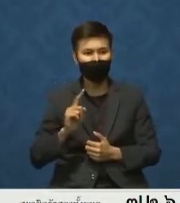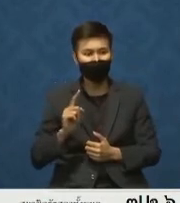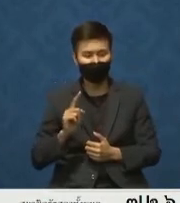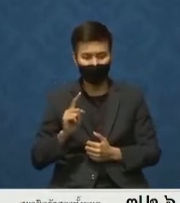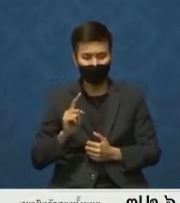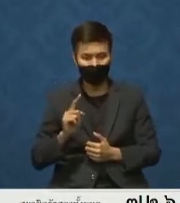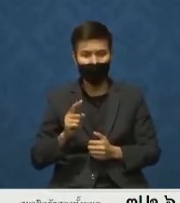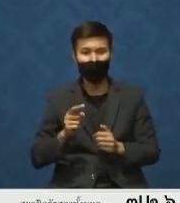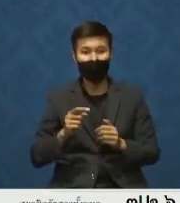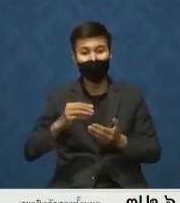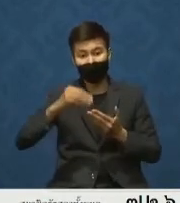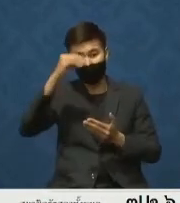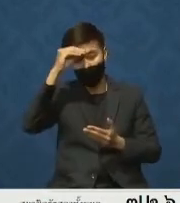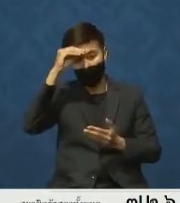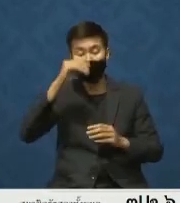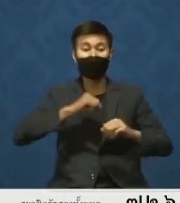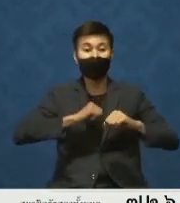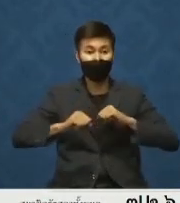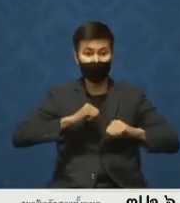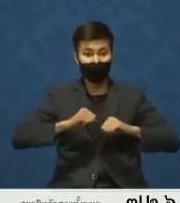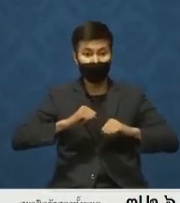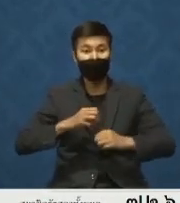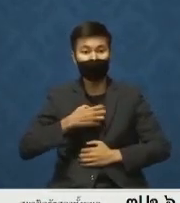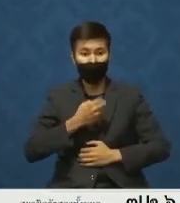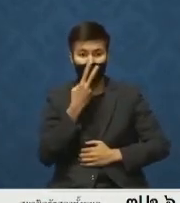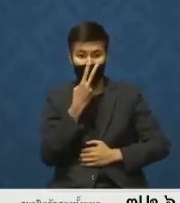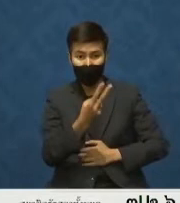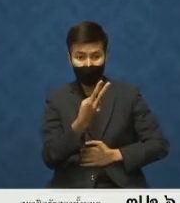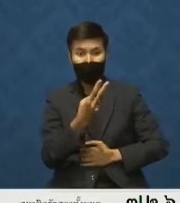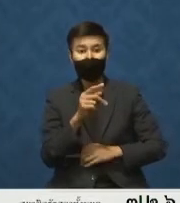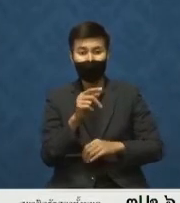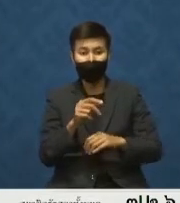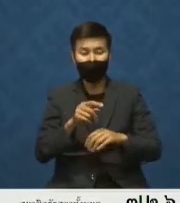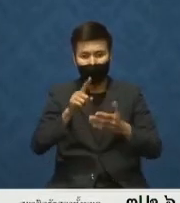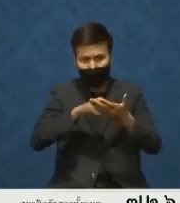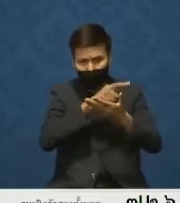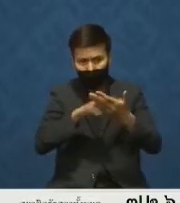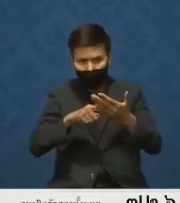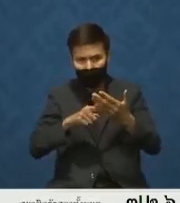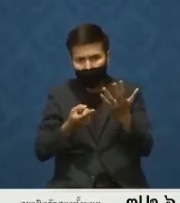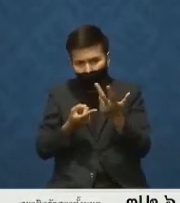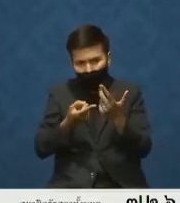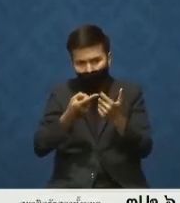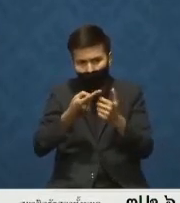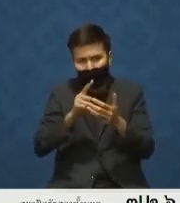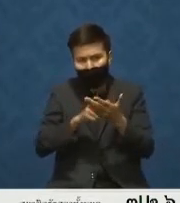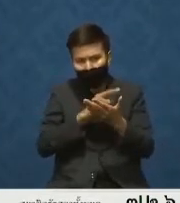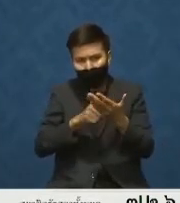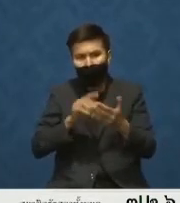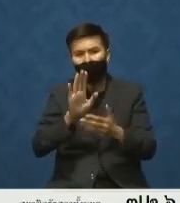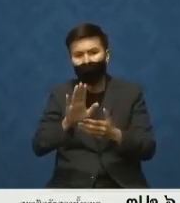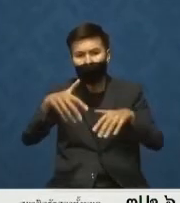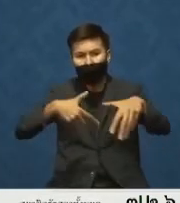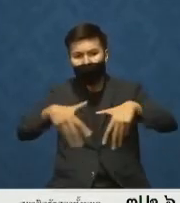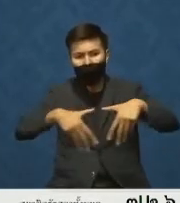placas. น disk นัศึษาเยาวชนมากมายที่ต้องการไปสัเกตการเลกตั้งและอยากจะรู้วคะแ START διαเจีงของพวกเค้าแprot